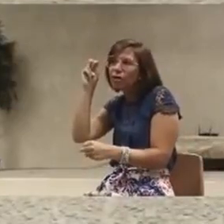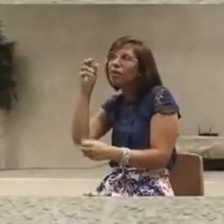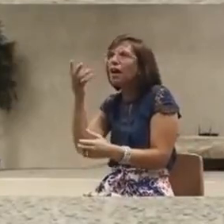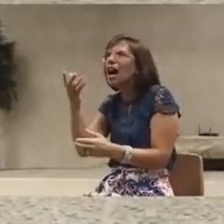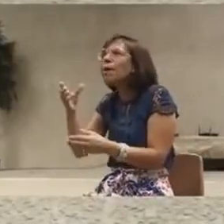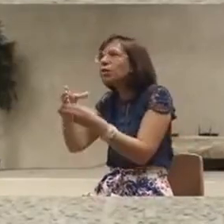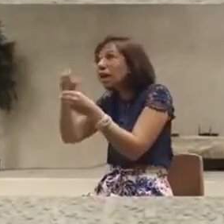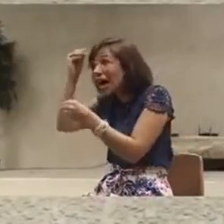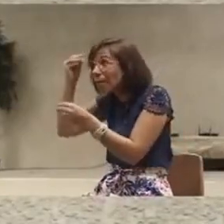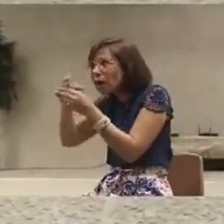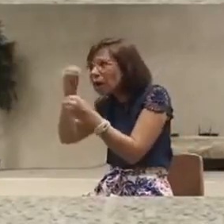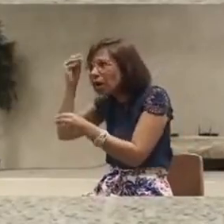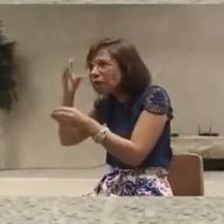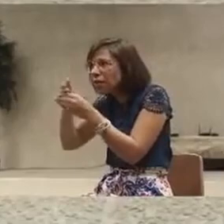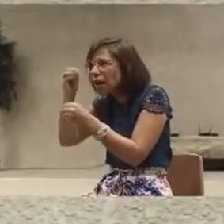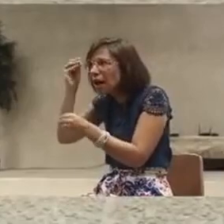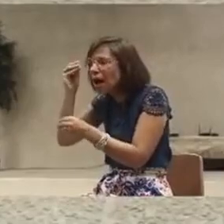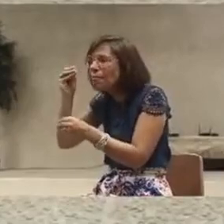Dans le désert, on grandit.